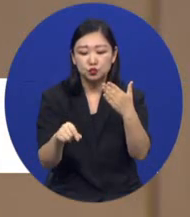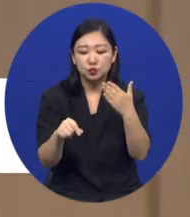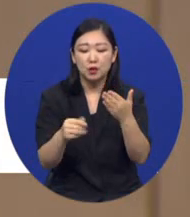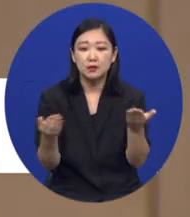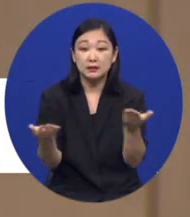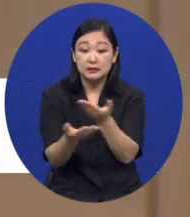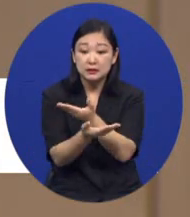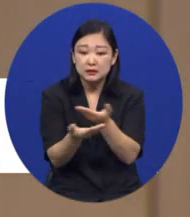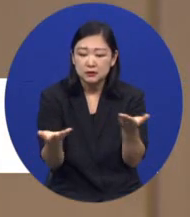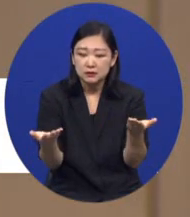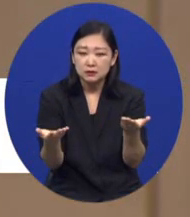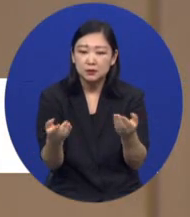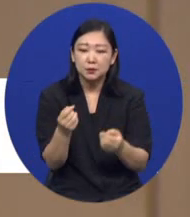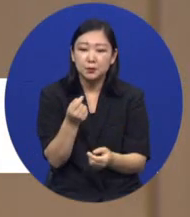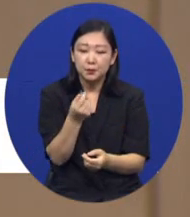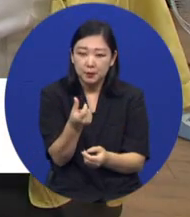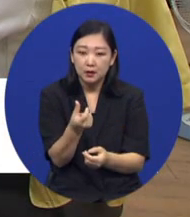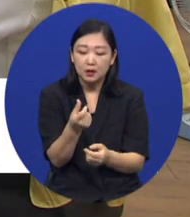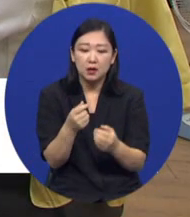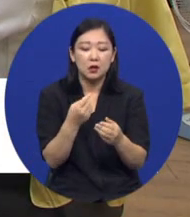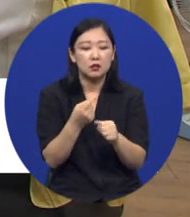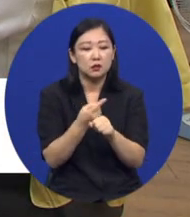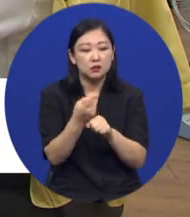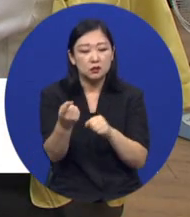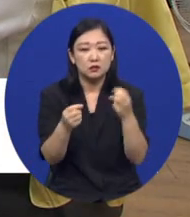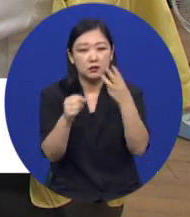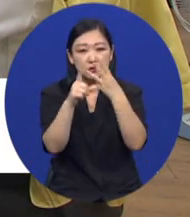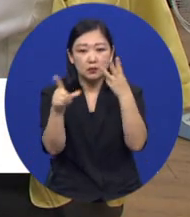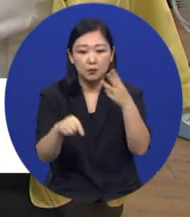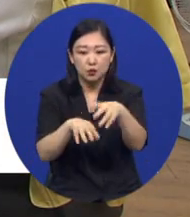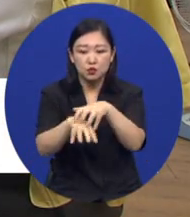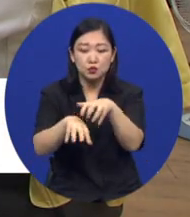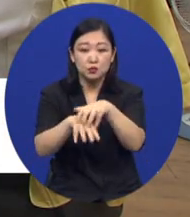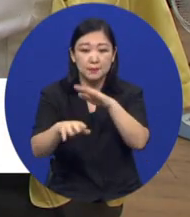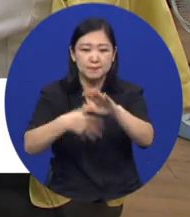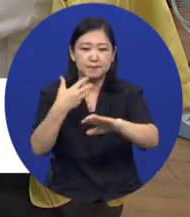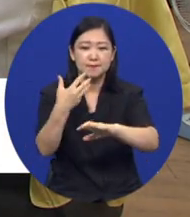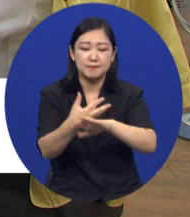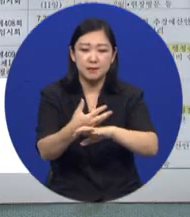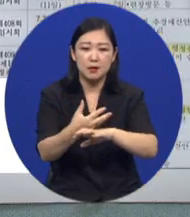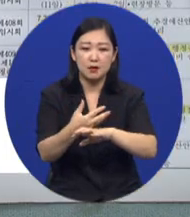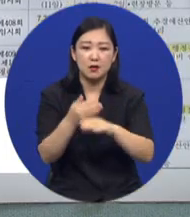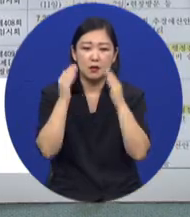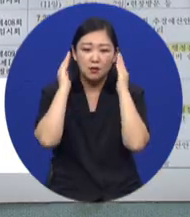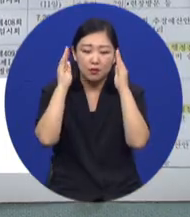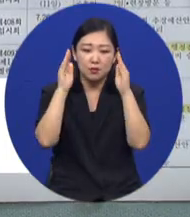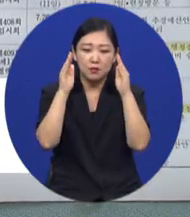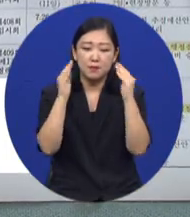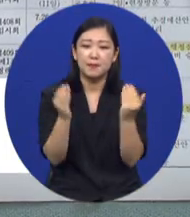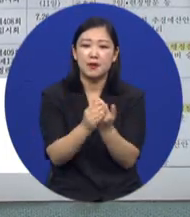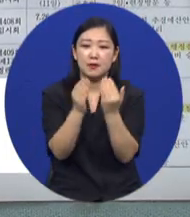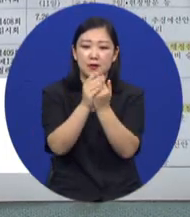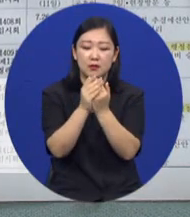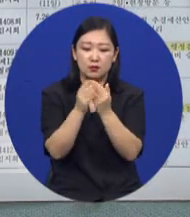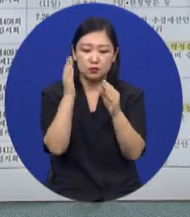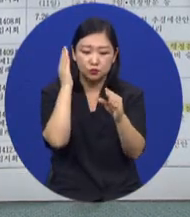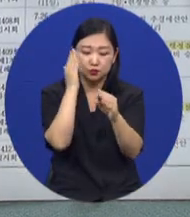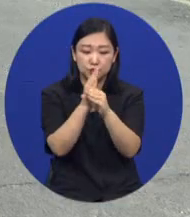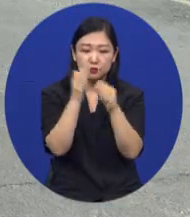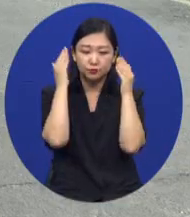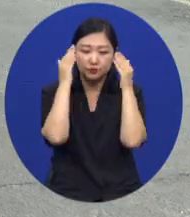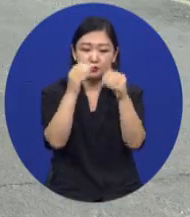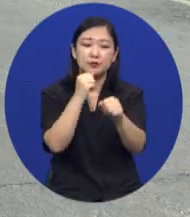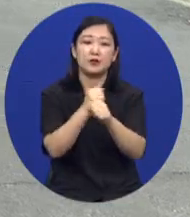최소한의 범위에서 시행하고 내년 3월 예정된 조직 개편은 인성과 학력 향상에 중점을 두고 추진하겠다고